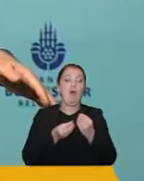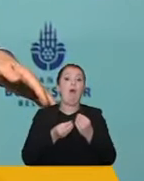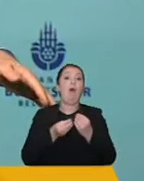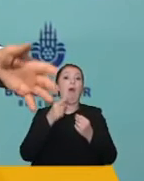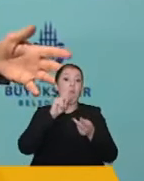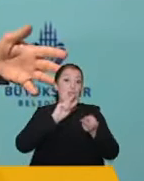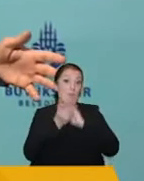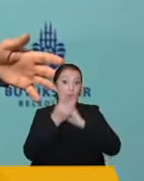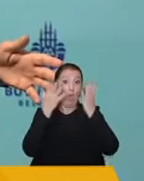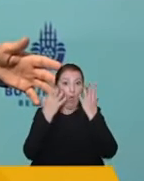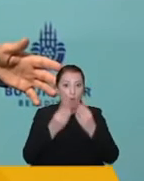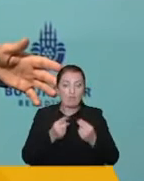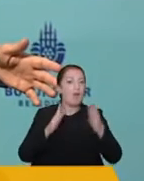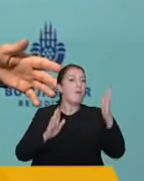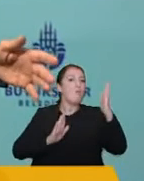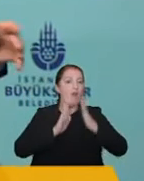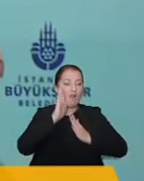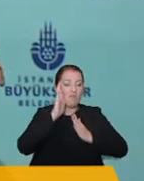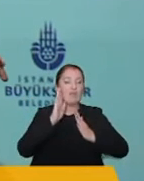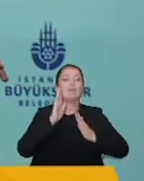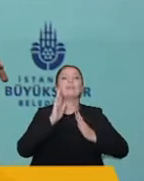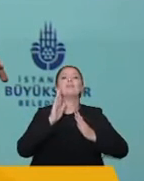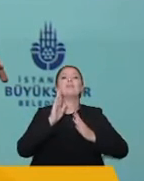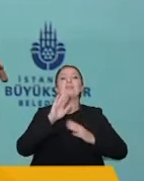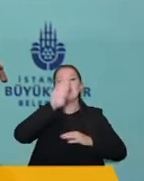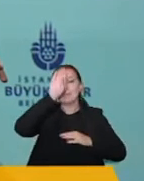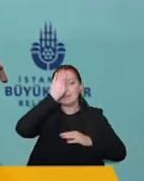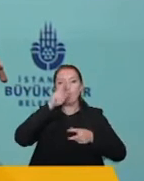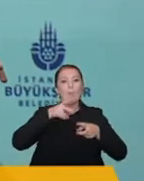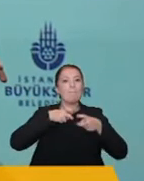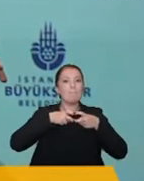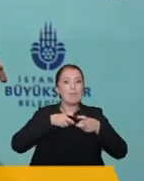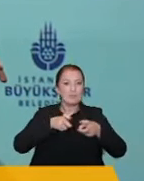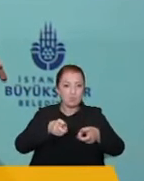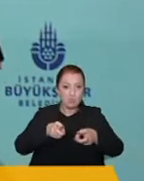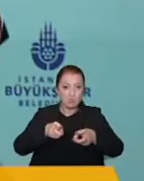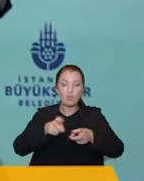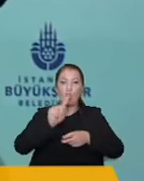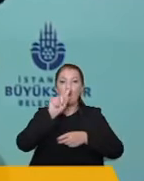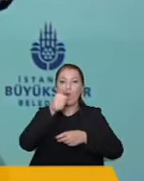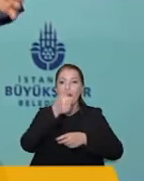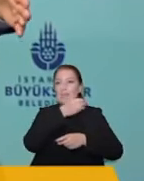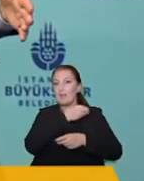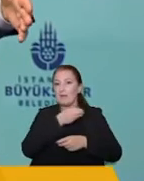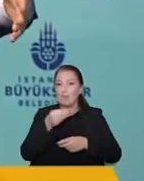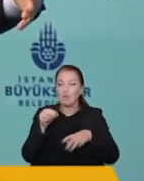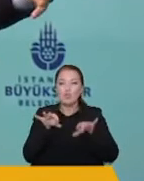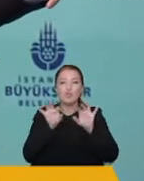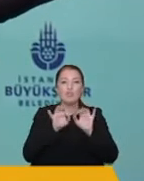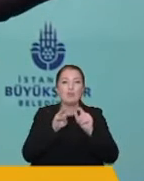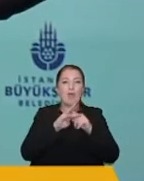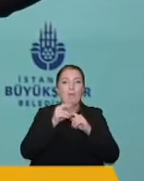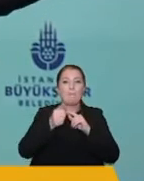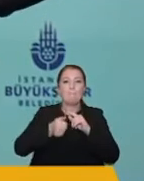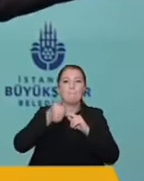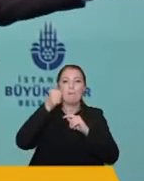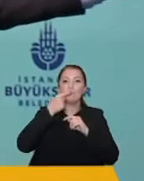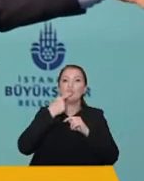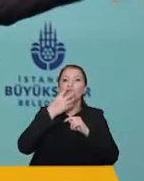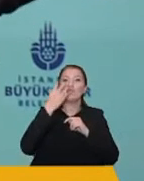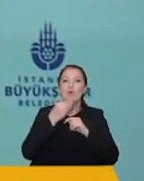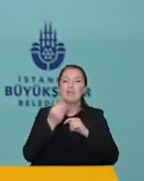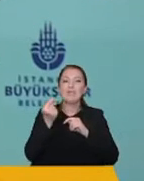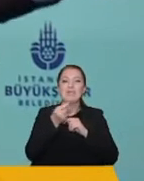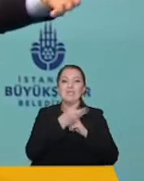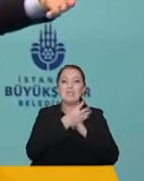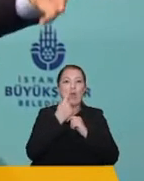iktidar, muhalefet, İstanbul'un metrosunu, 16 milyon, şimdi Ekrem Başkanımızın söylemiş olduğu rakam